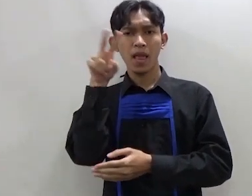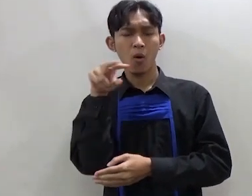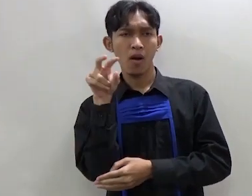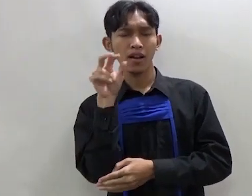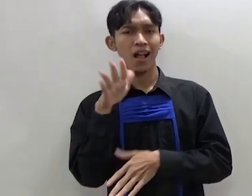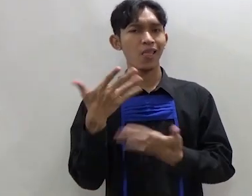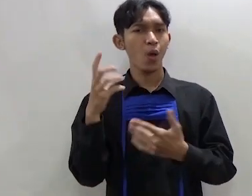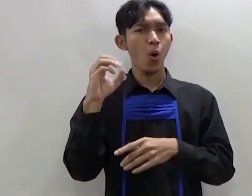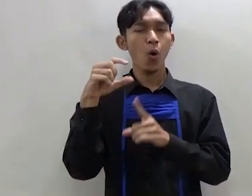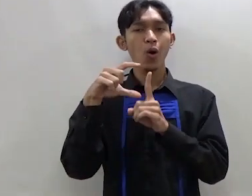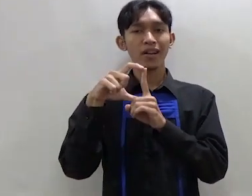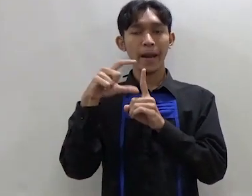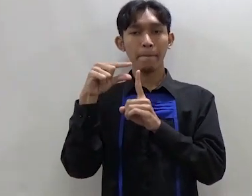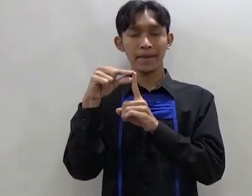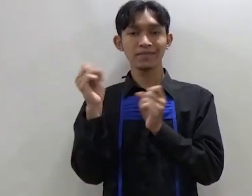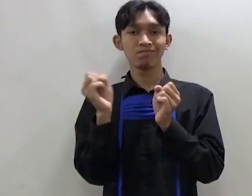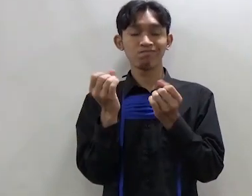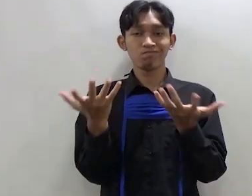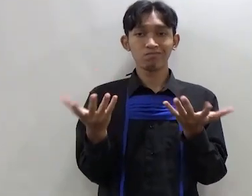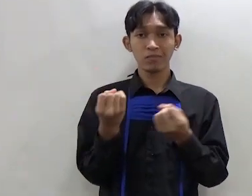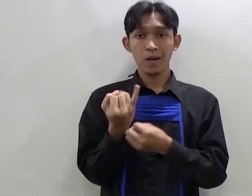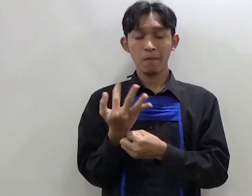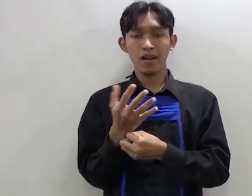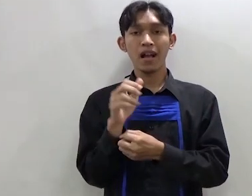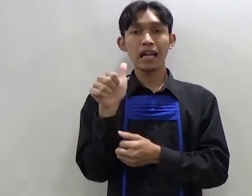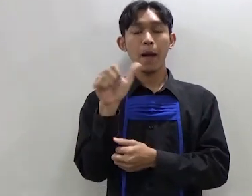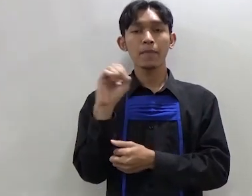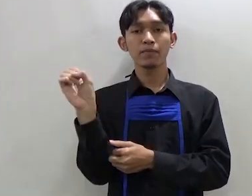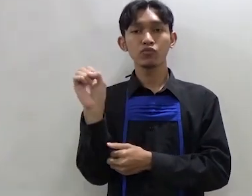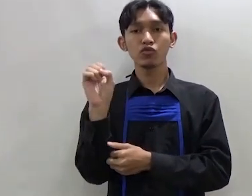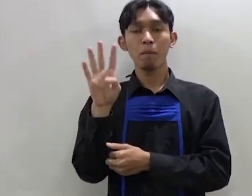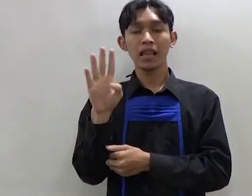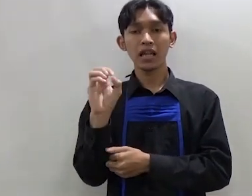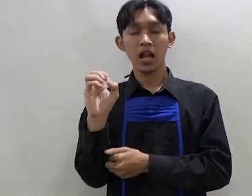132 dan meninggal dunia 8. C.